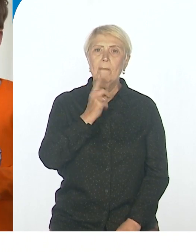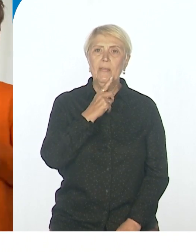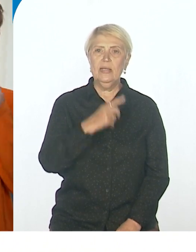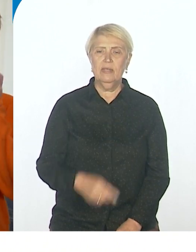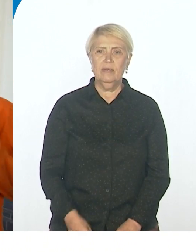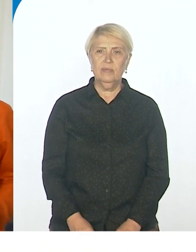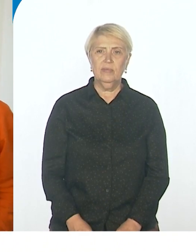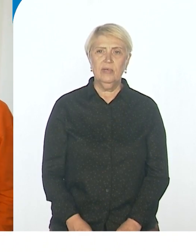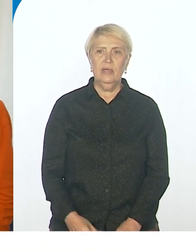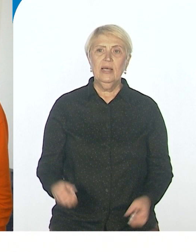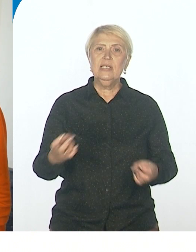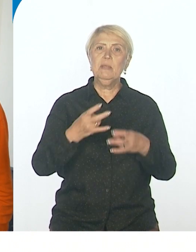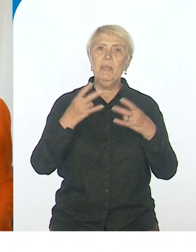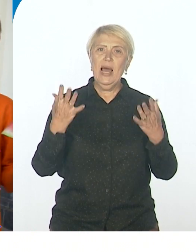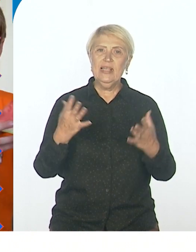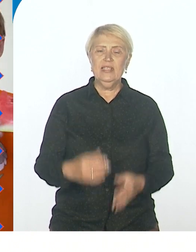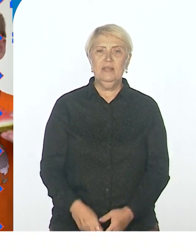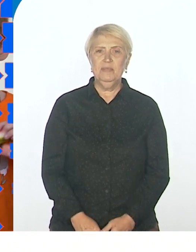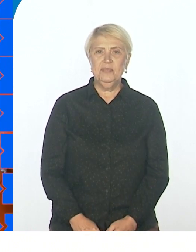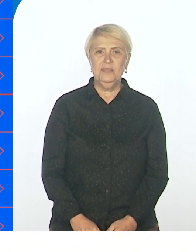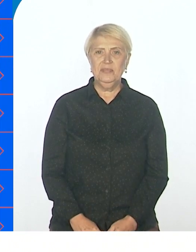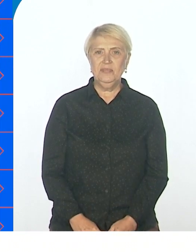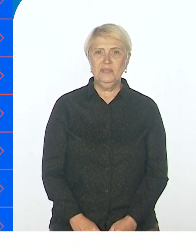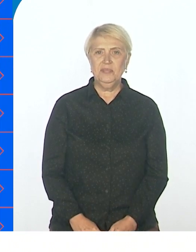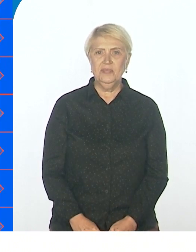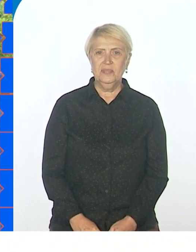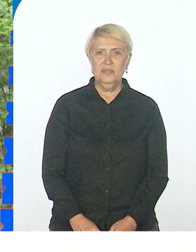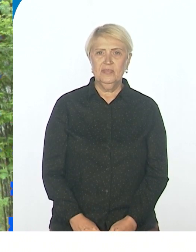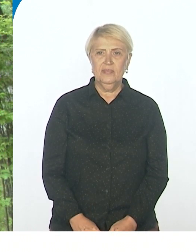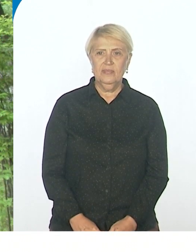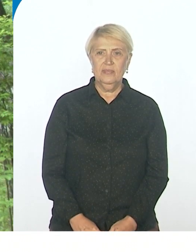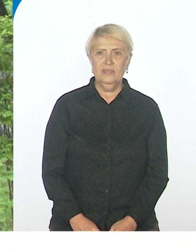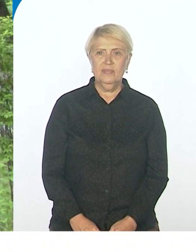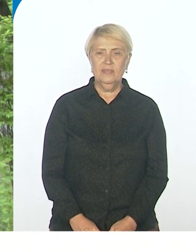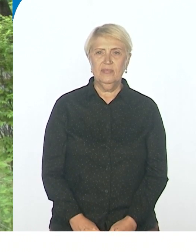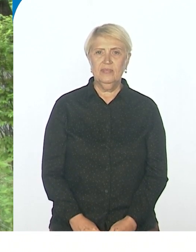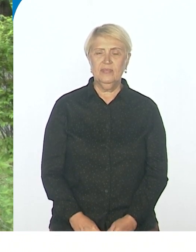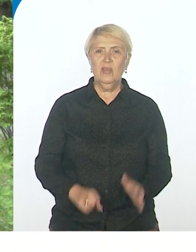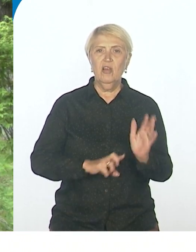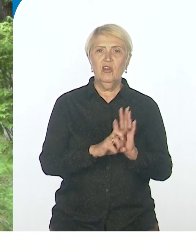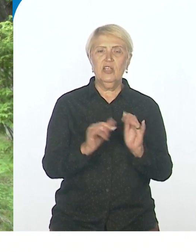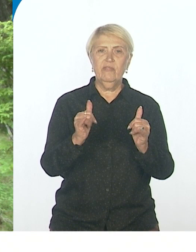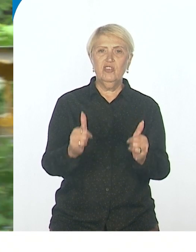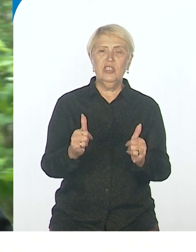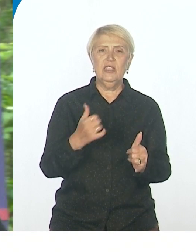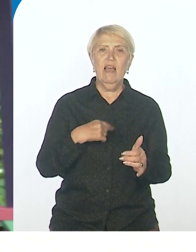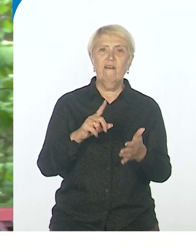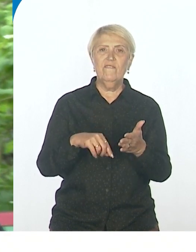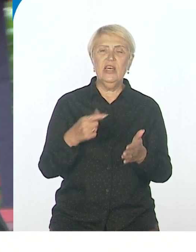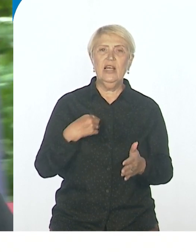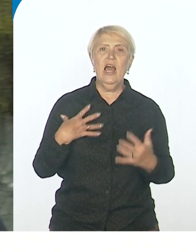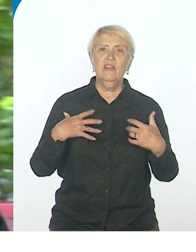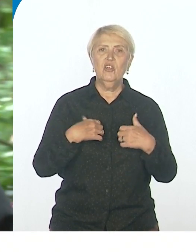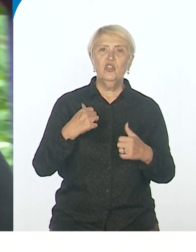Праздником! Храм в честь Веры, Надежды, Любви и матери